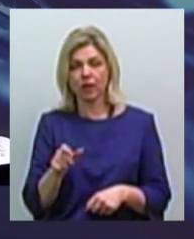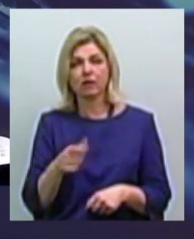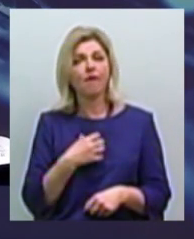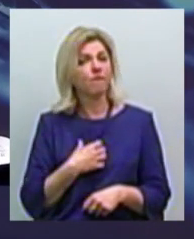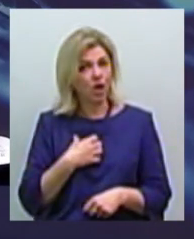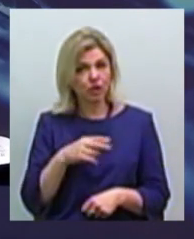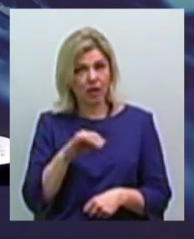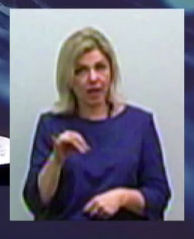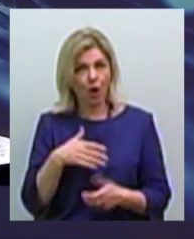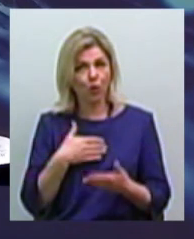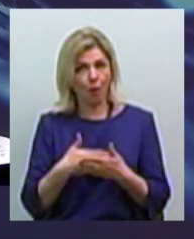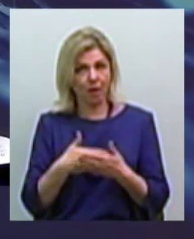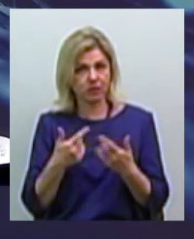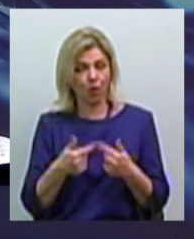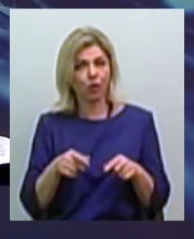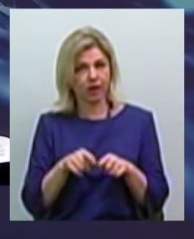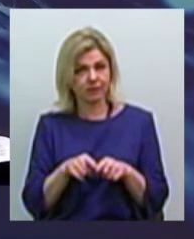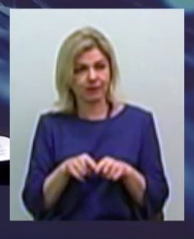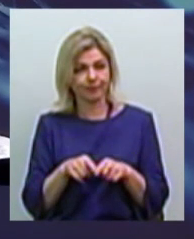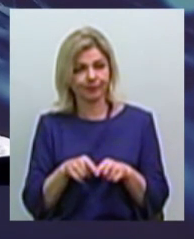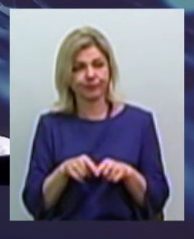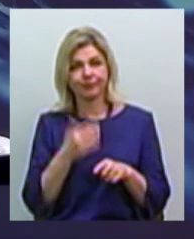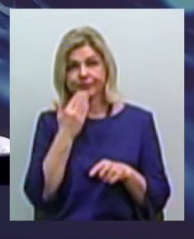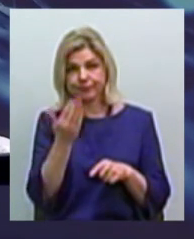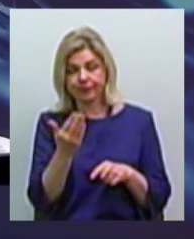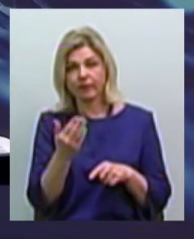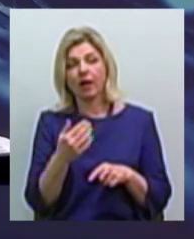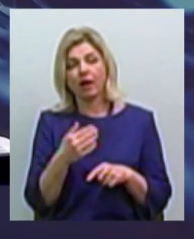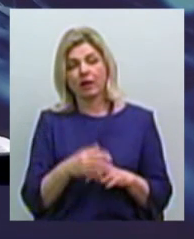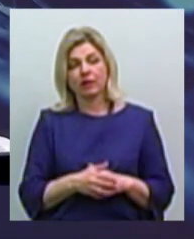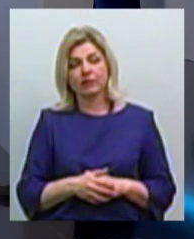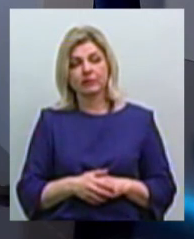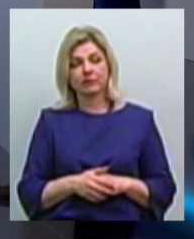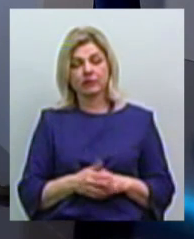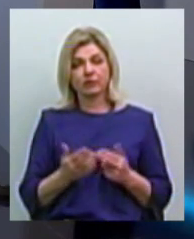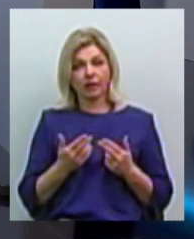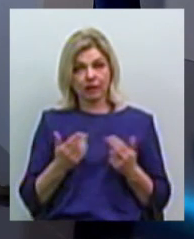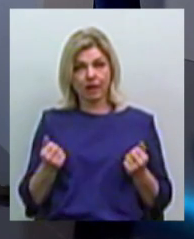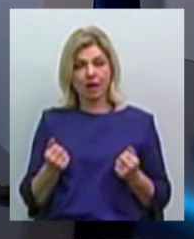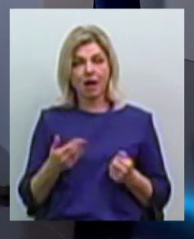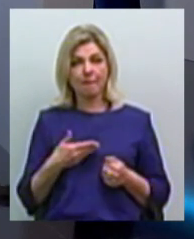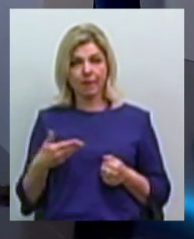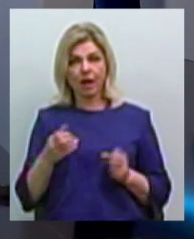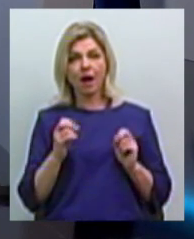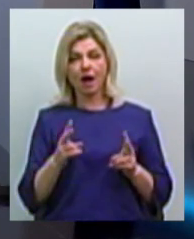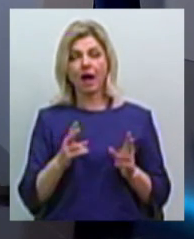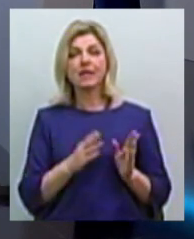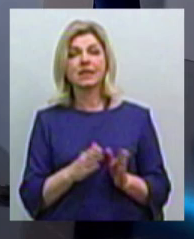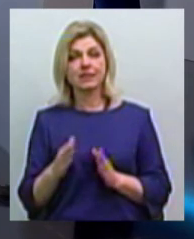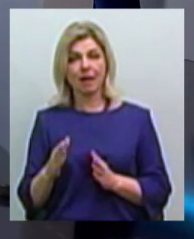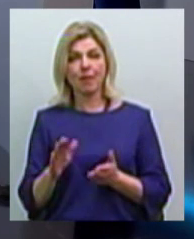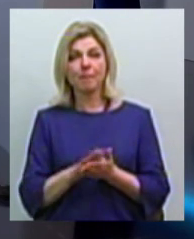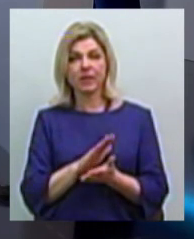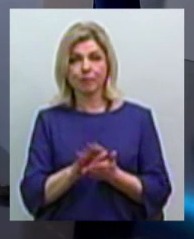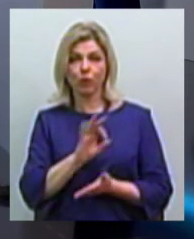організації? Ну, я, мабуть, зможу відповісти на це питання наступним чином. Звичайно, от ми, як система безоплатної правової допомоги, ми